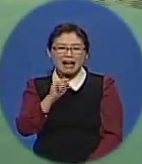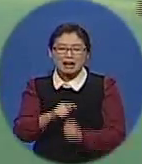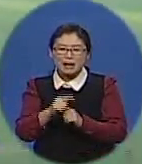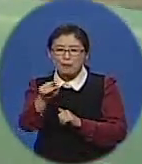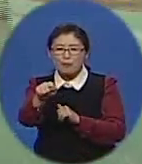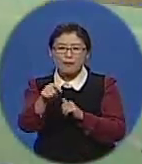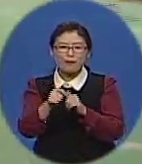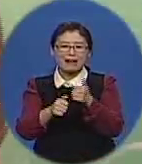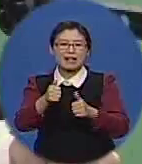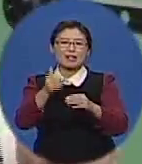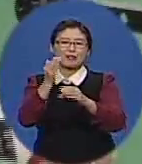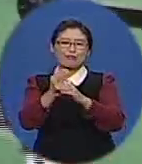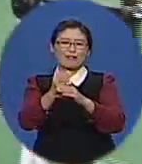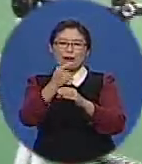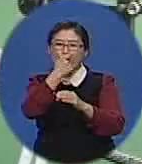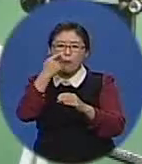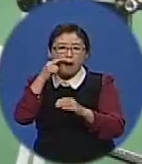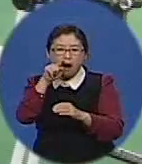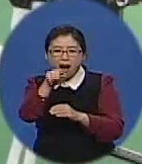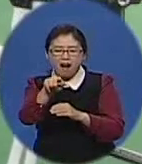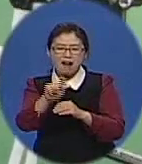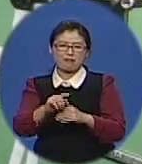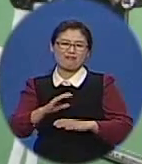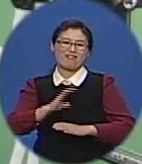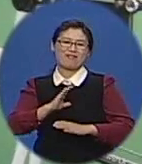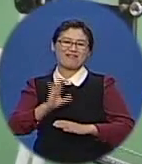표적에 오, 가까이 가네요, 가는 건 위험해요.